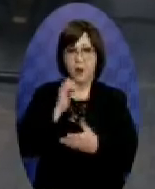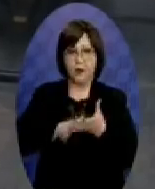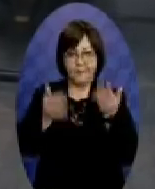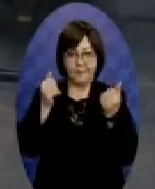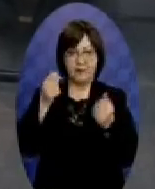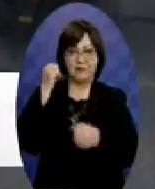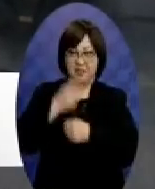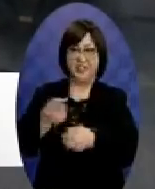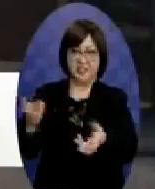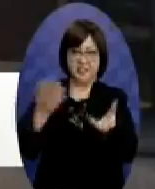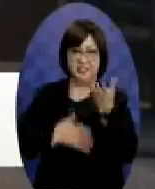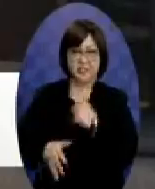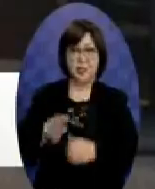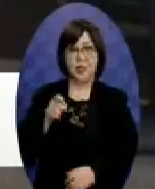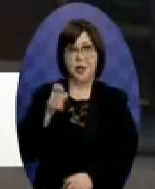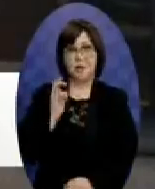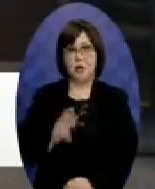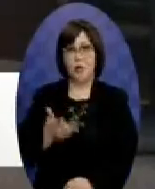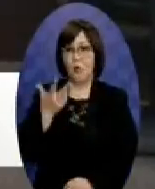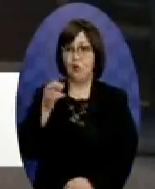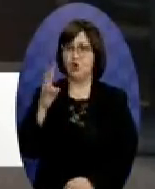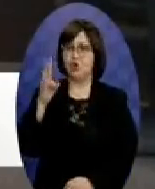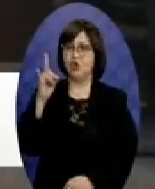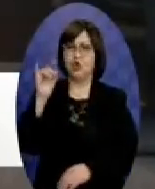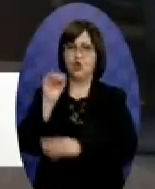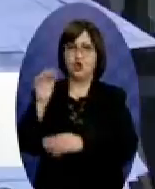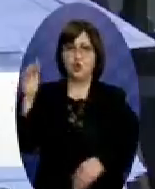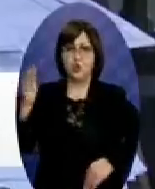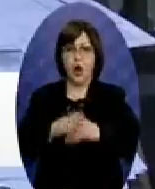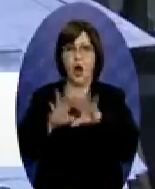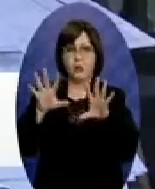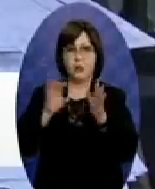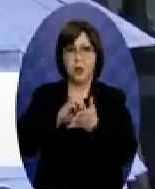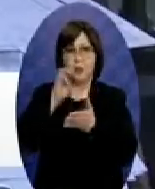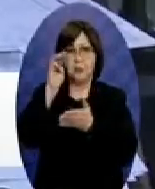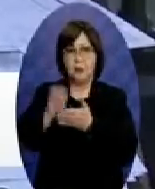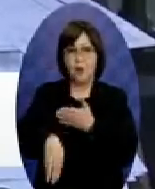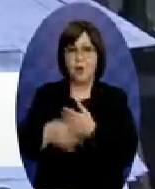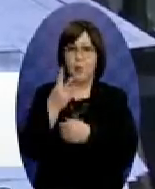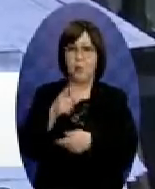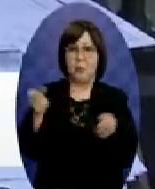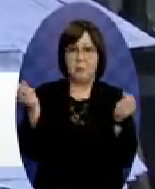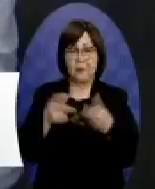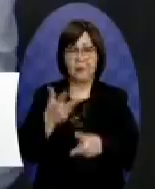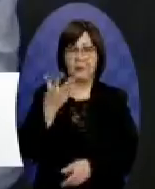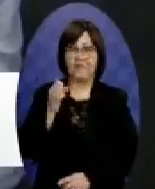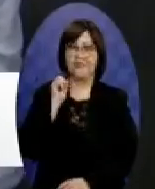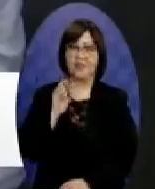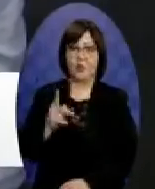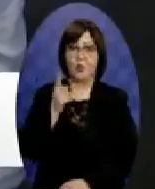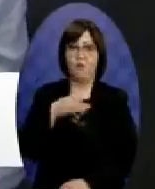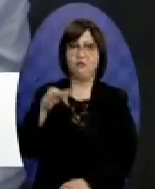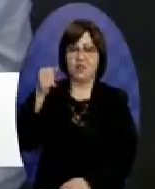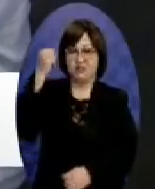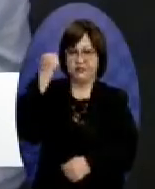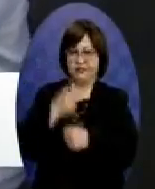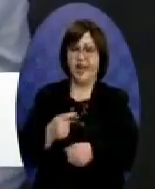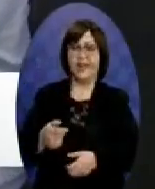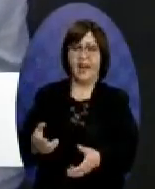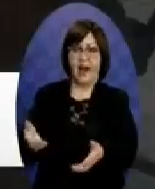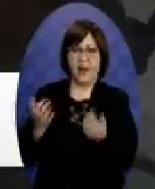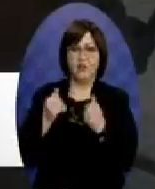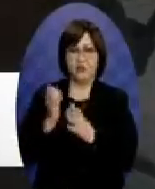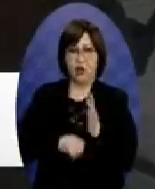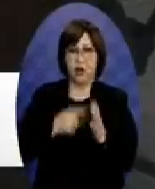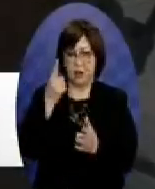Тус компани энэ сарын 31-нд дуустал олон нийтэд 10 тэрбум төгрөгийн үнийн дүн бүхий 50 сая ширхэг хувьцааны захиалга авна. Одоогийн байдлаар 1 тэрбум гаруй